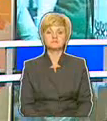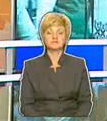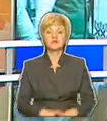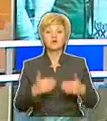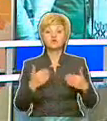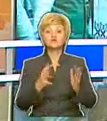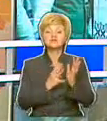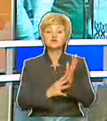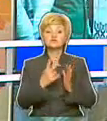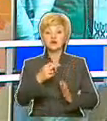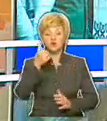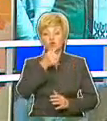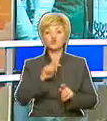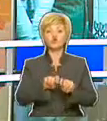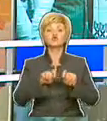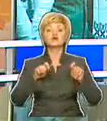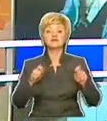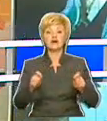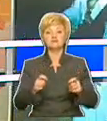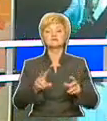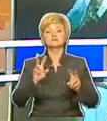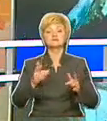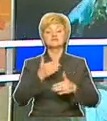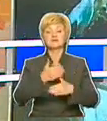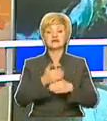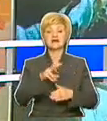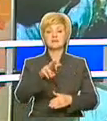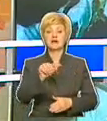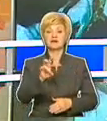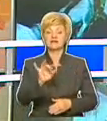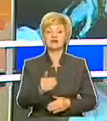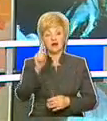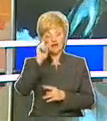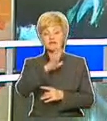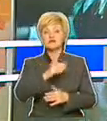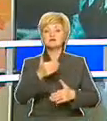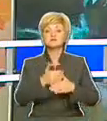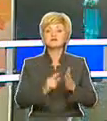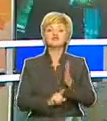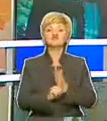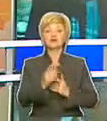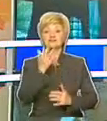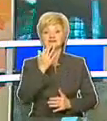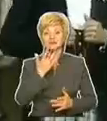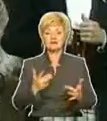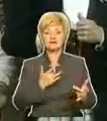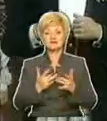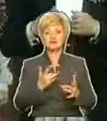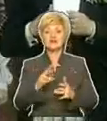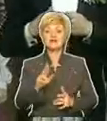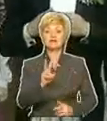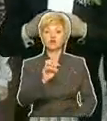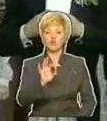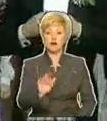Уже 92-й год они открываются Павлинкой. Легендарным спектаклем сегодня начинает новый сезон Национальный театр имени Янки Купалы.